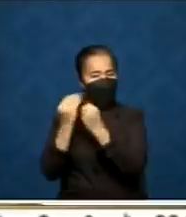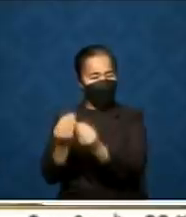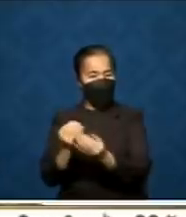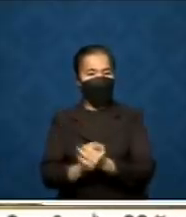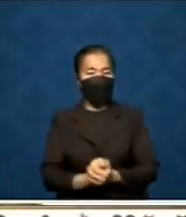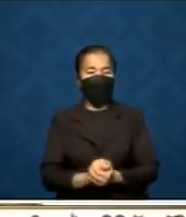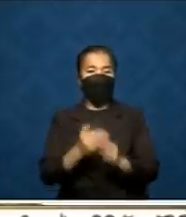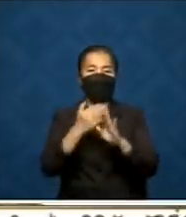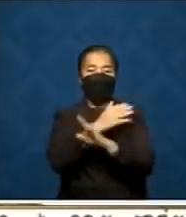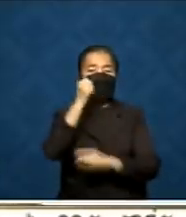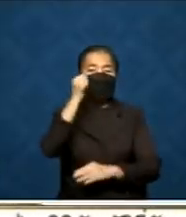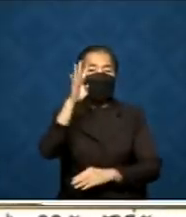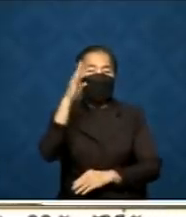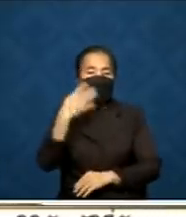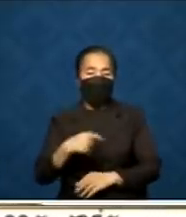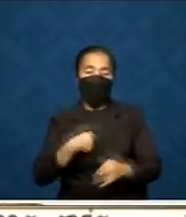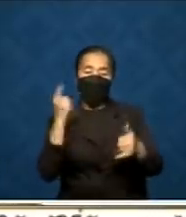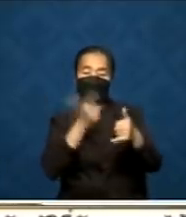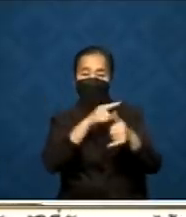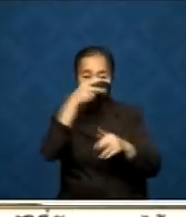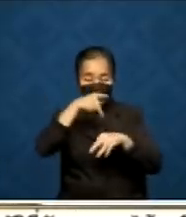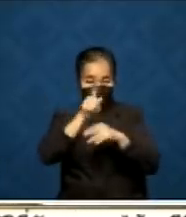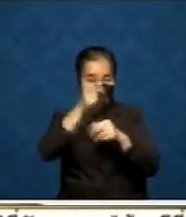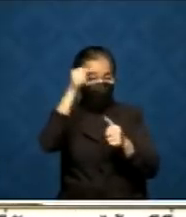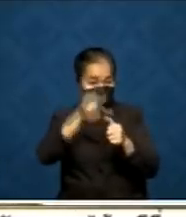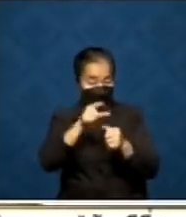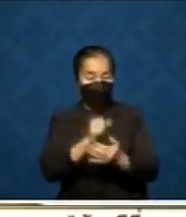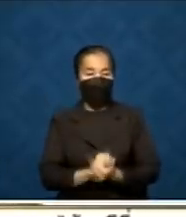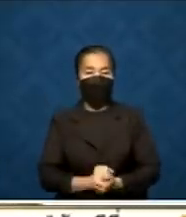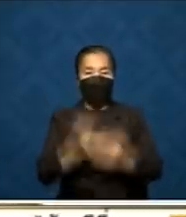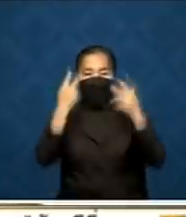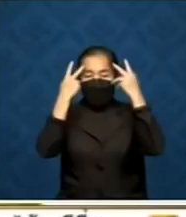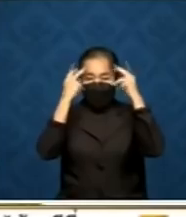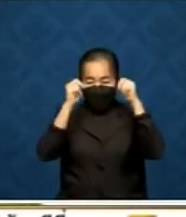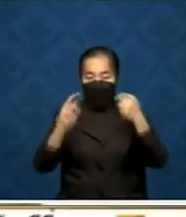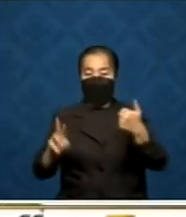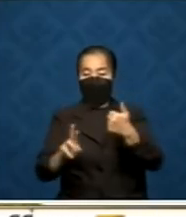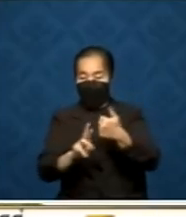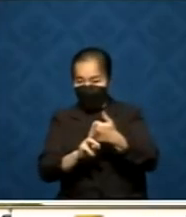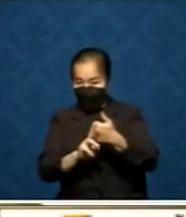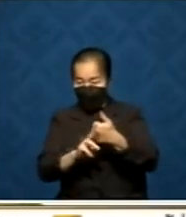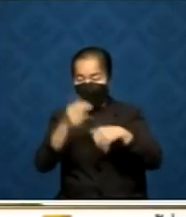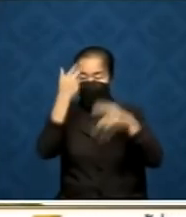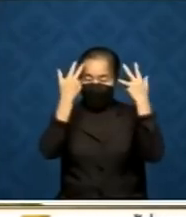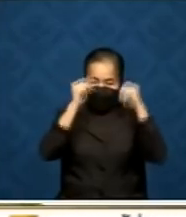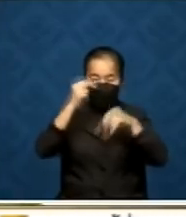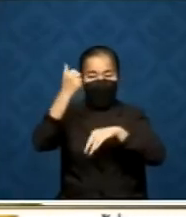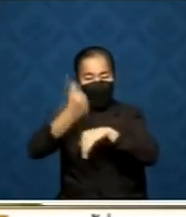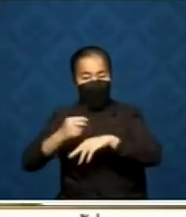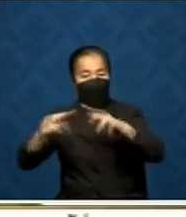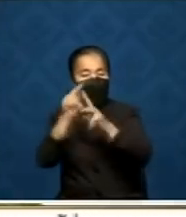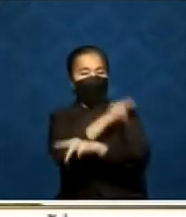ท่านประธานครับถ้ามาดันจำให้ดีนะทั้งท่านนายกแล้วอารมณ์ทีสาสุขเตือนพวกเรา